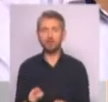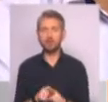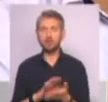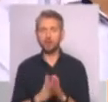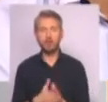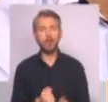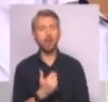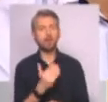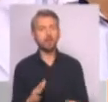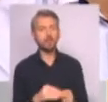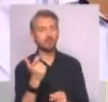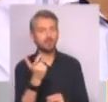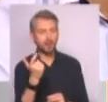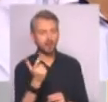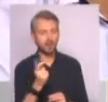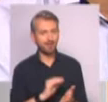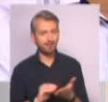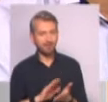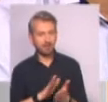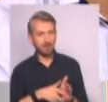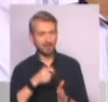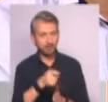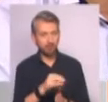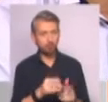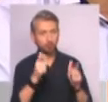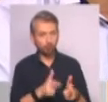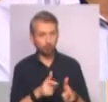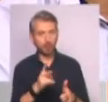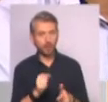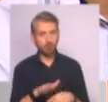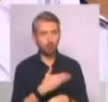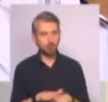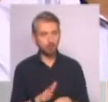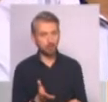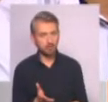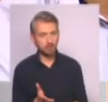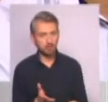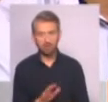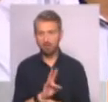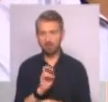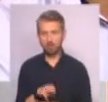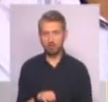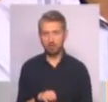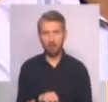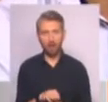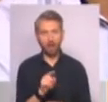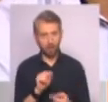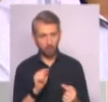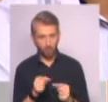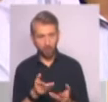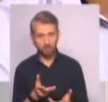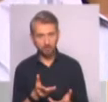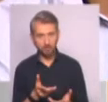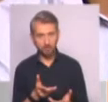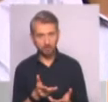А ваши співвласники не писали заяви про згоду на поділ? Нет. Они против делить лицевой счет?